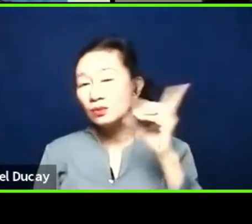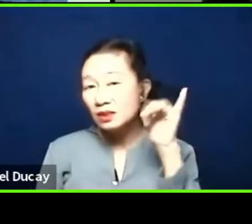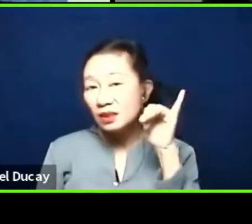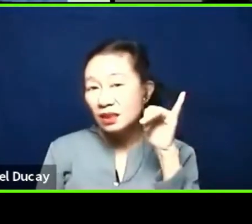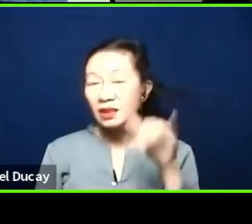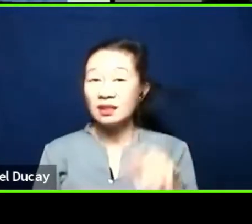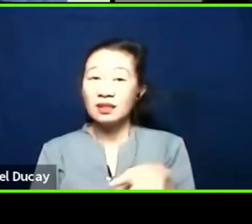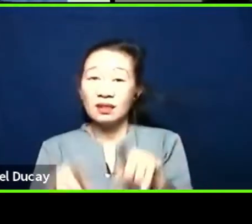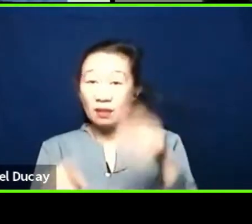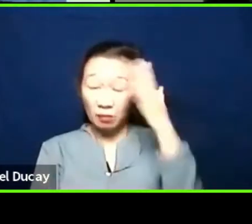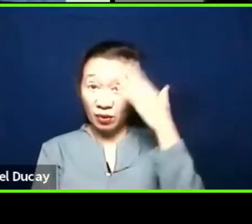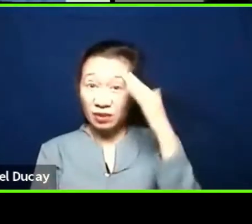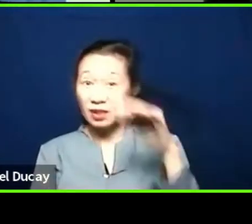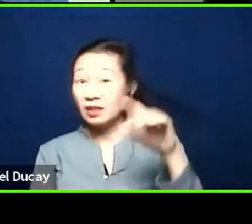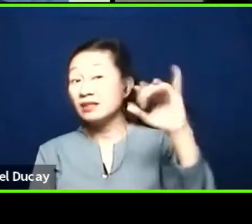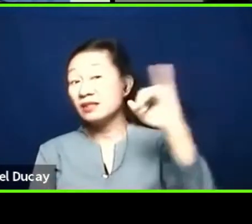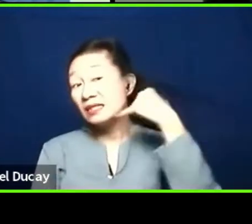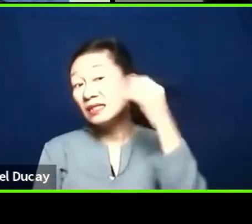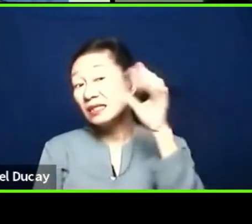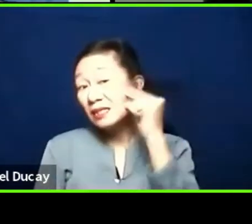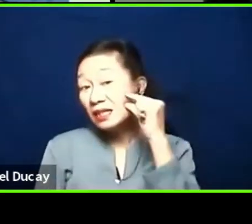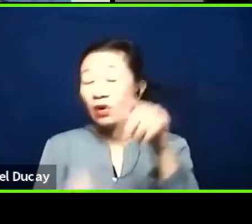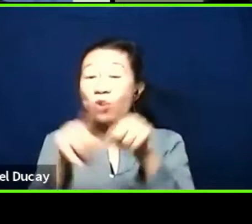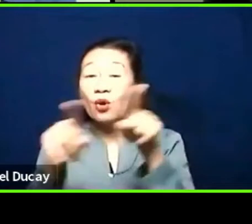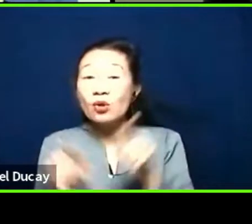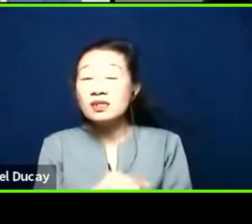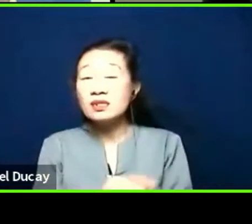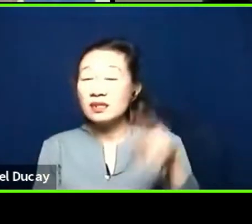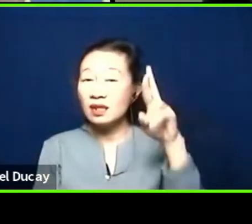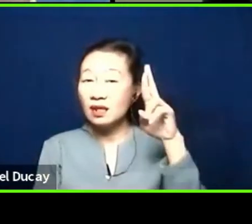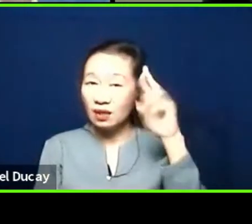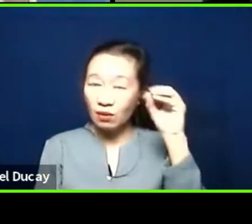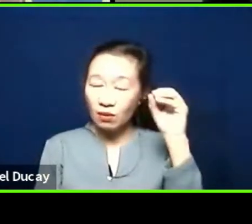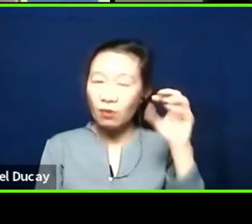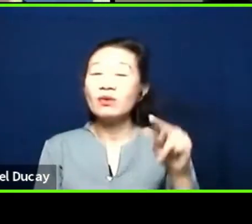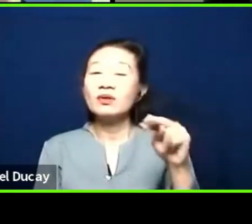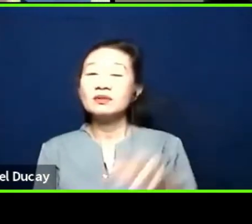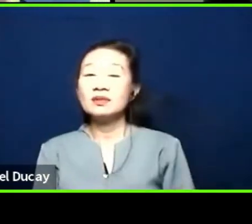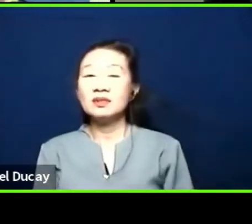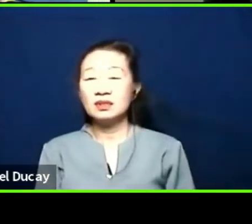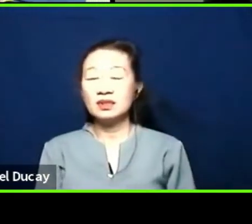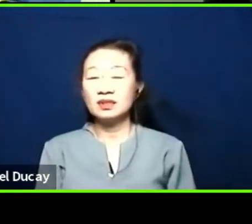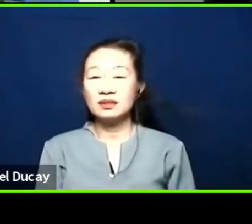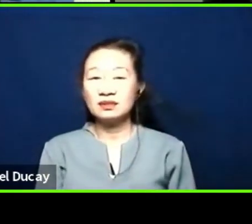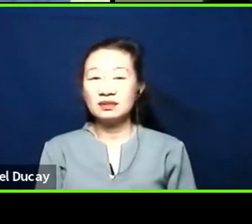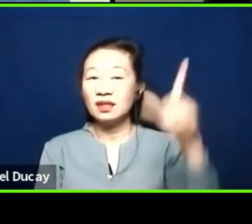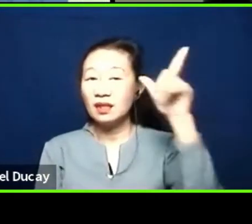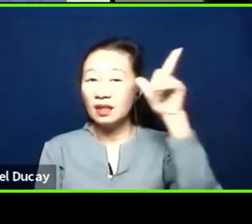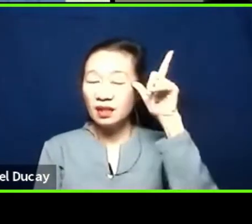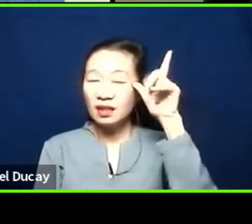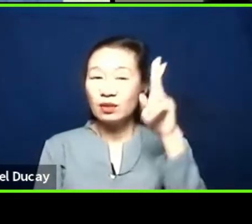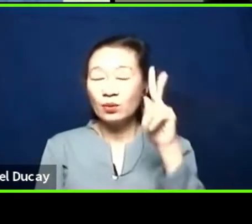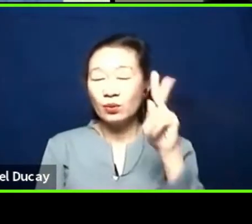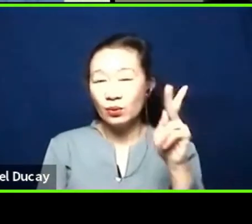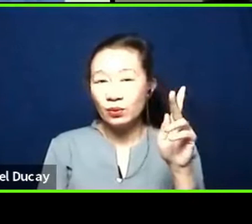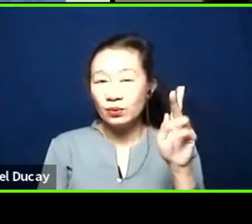I'm sure nandito rin si Gingy, Ranil. At nandito rin ba si Ron? At nandito rin si Lu? Jinji, si Lou. Si